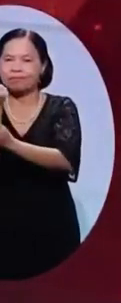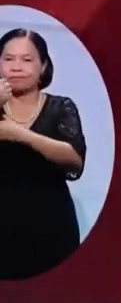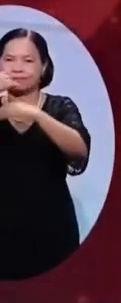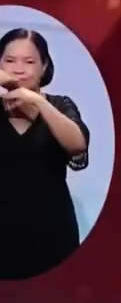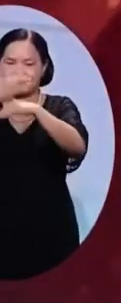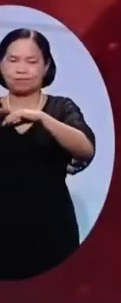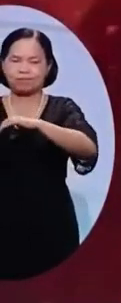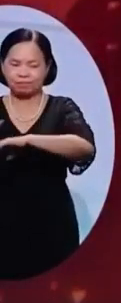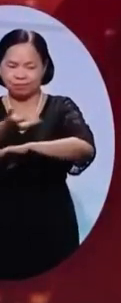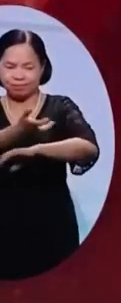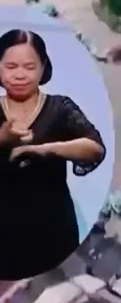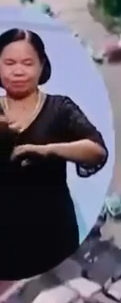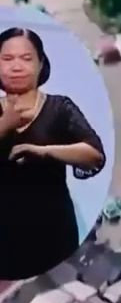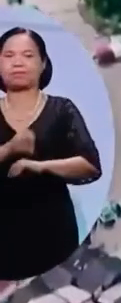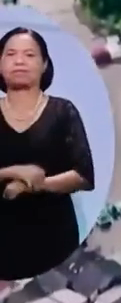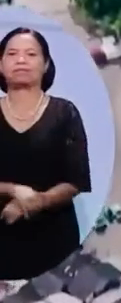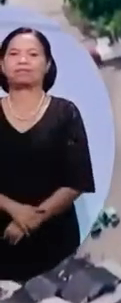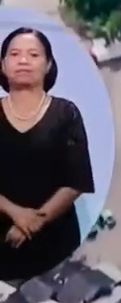giới.